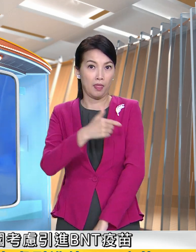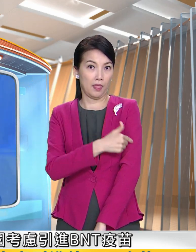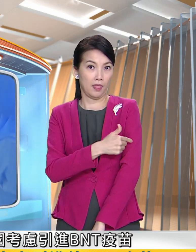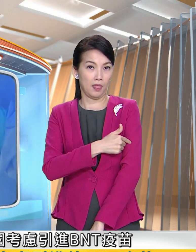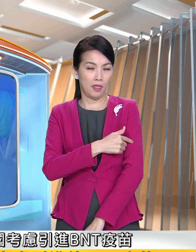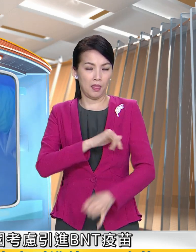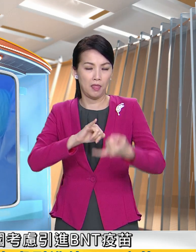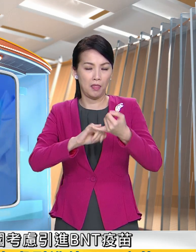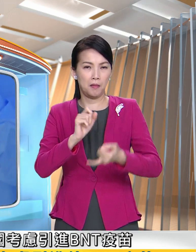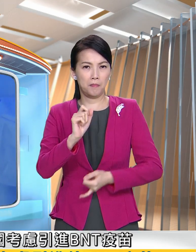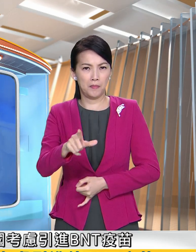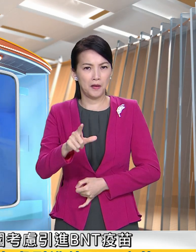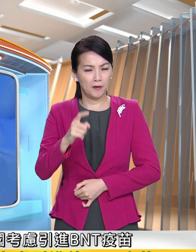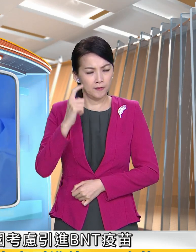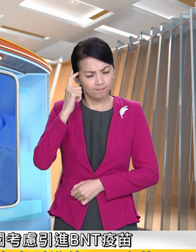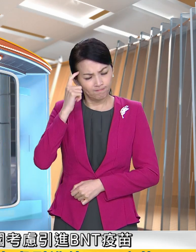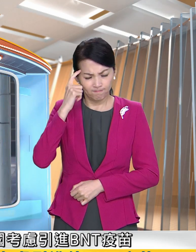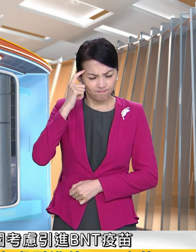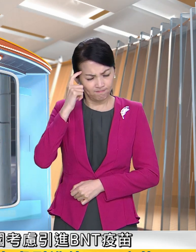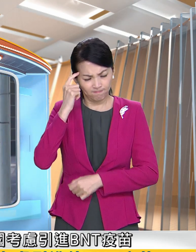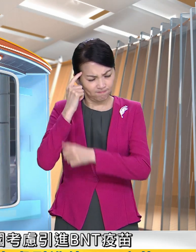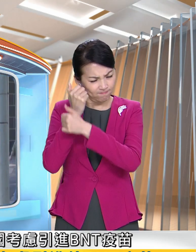BNT 疫苗。